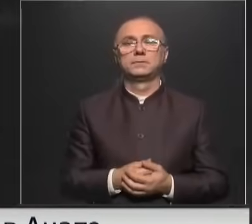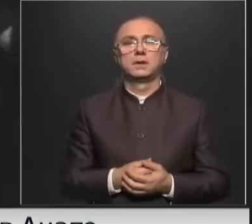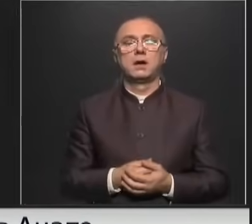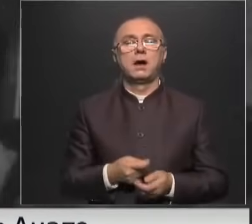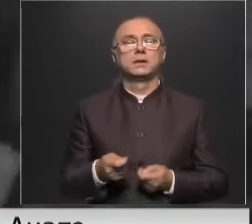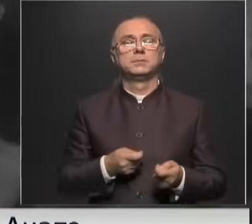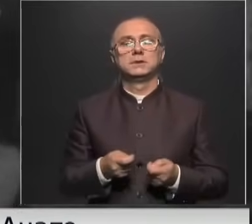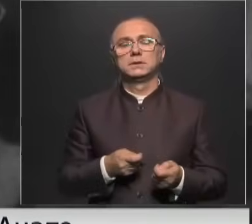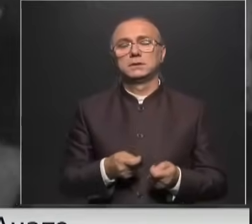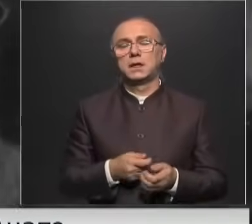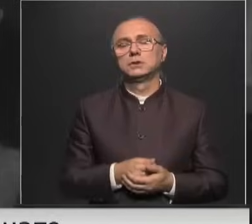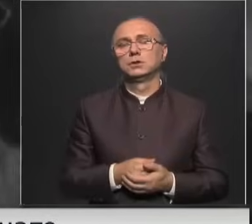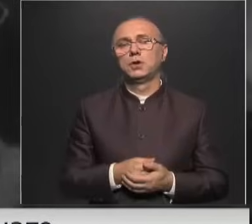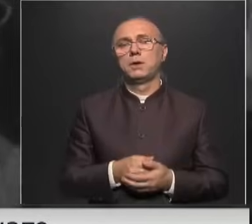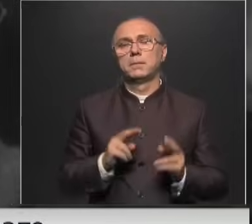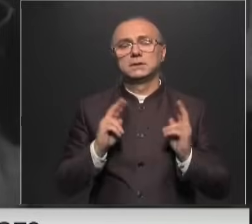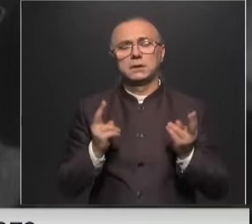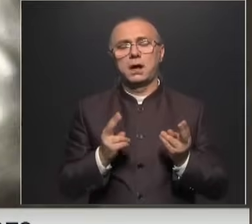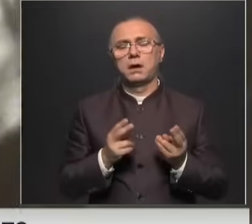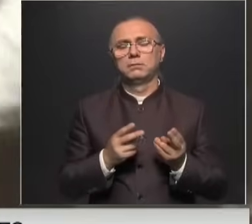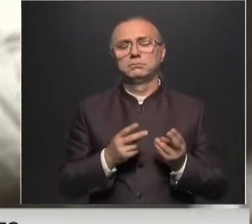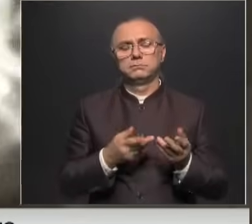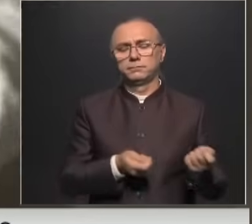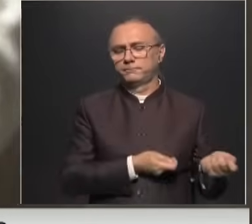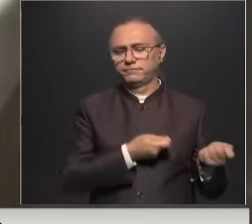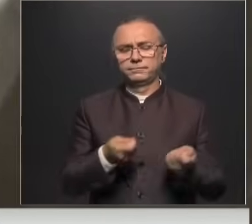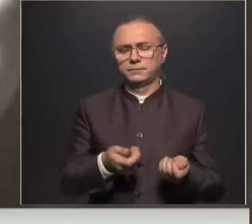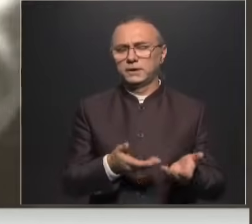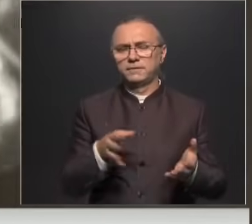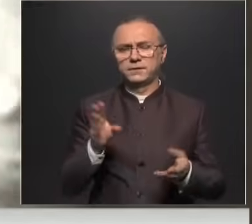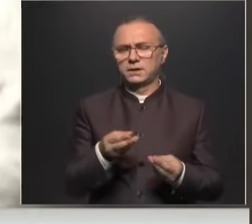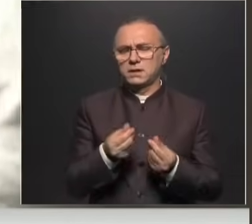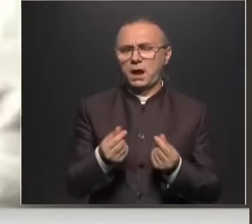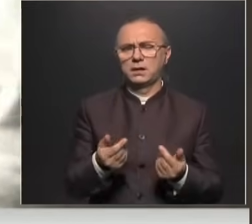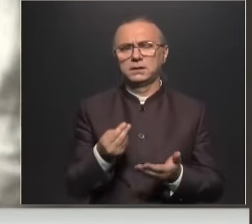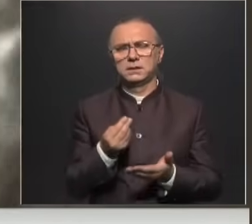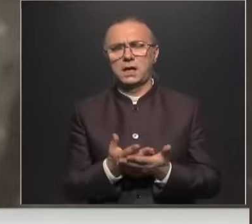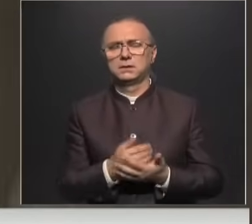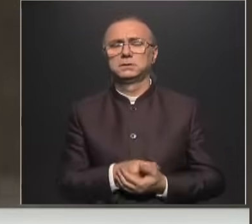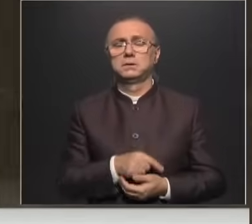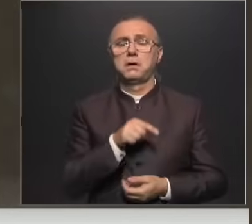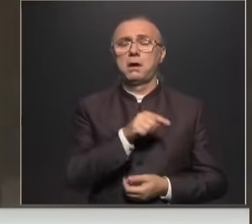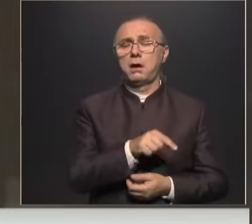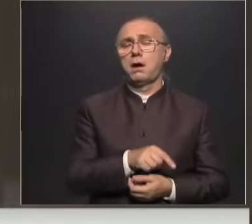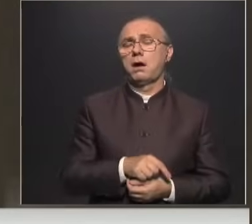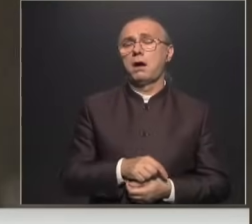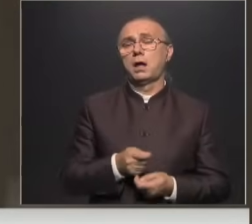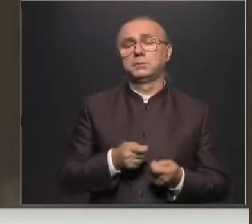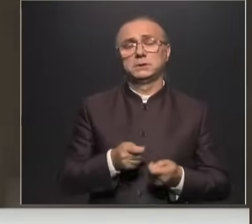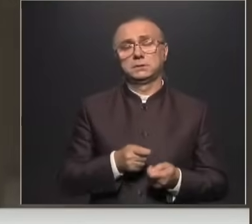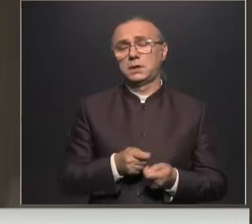выдать все тайники, в том числе деньги и тому подобное. На что администрация своим сопротивлением